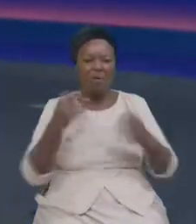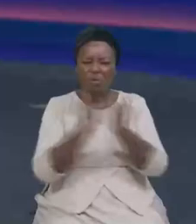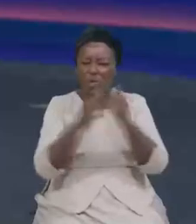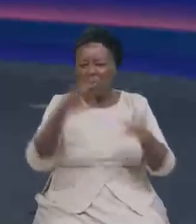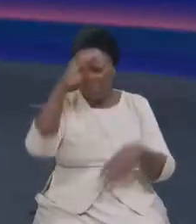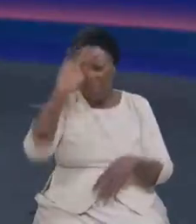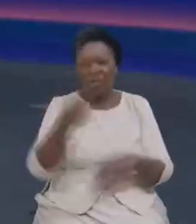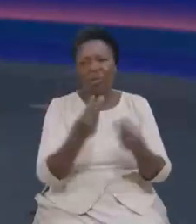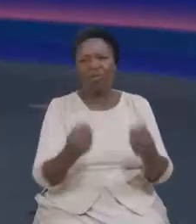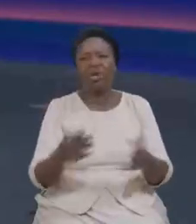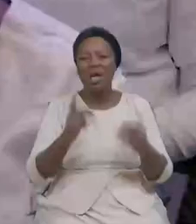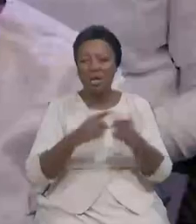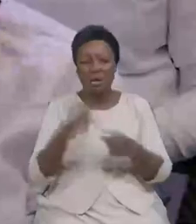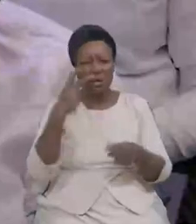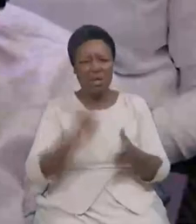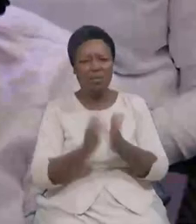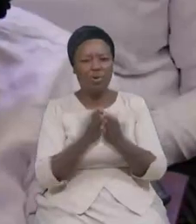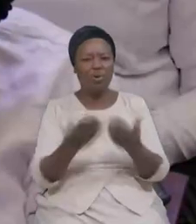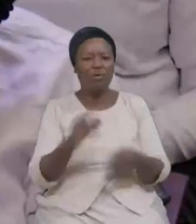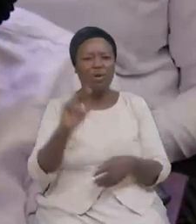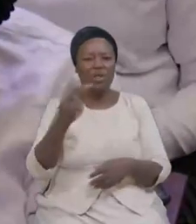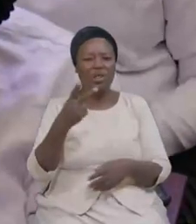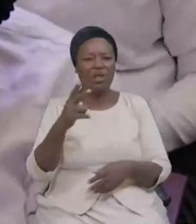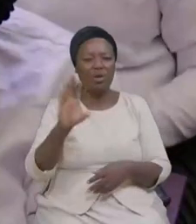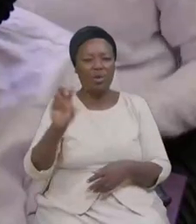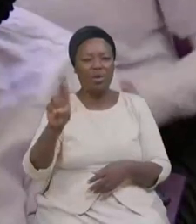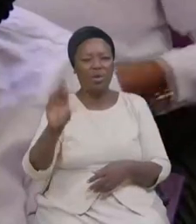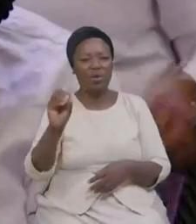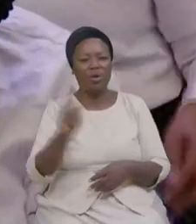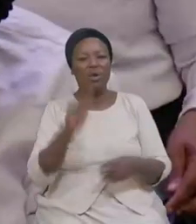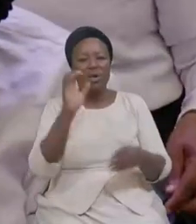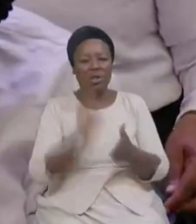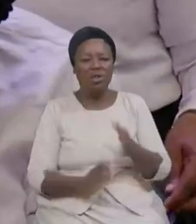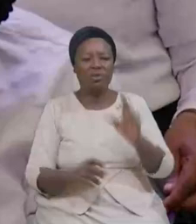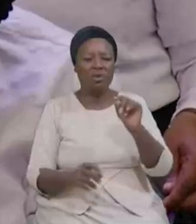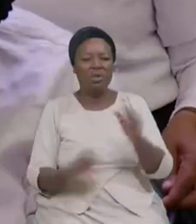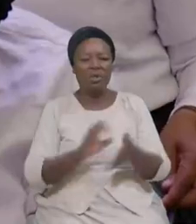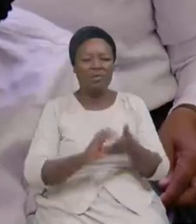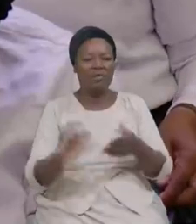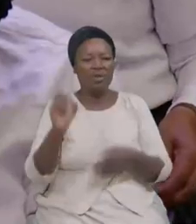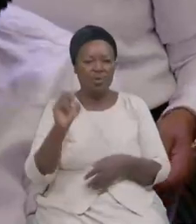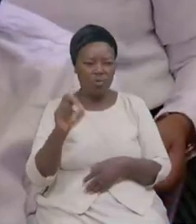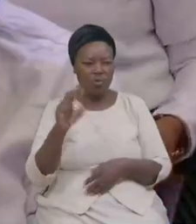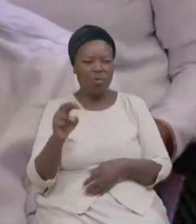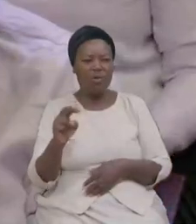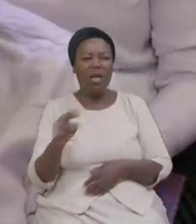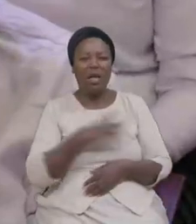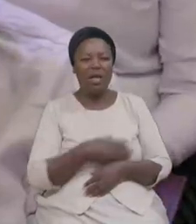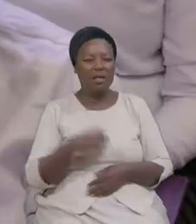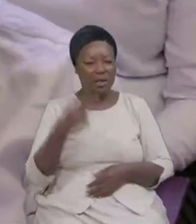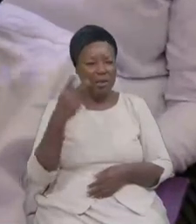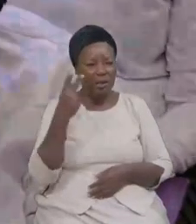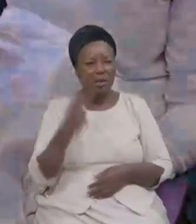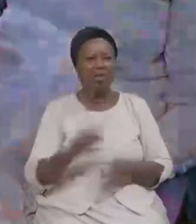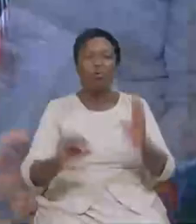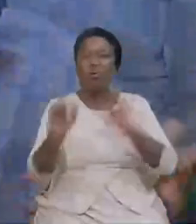Voyons 2e Chronique encore, verset 12 de ce 2 Chroniques chapitre 20. Il dit, oh notre